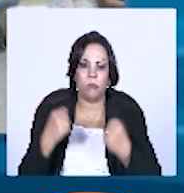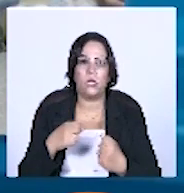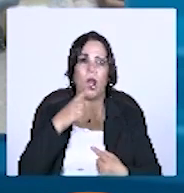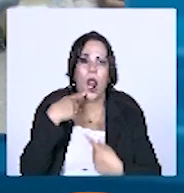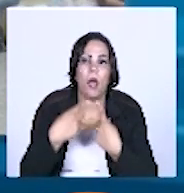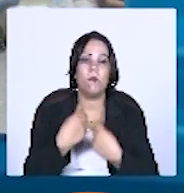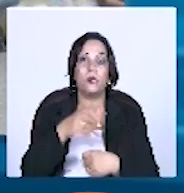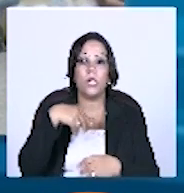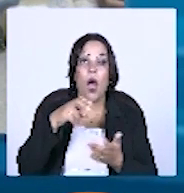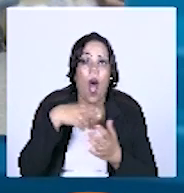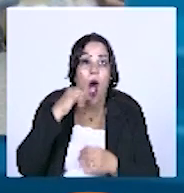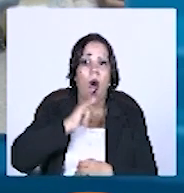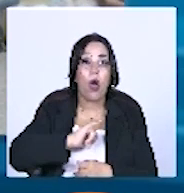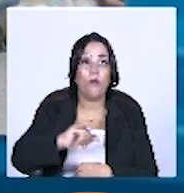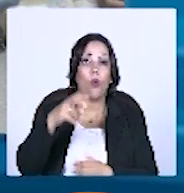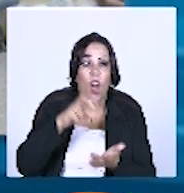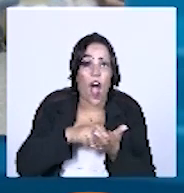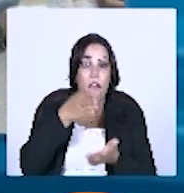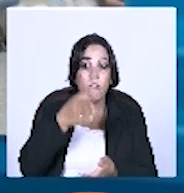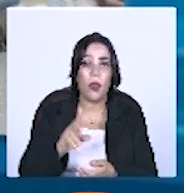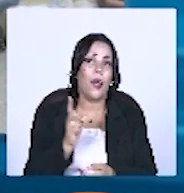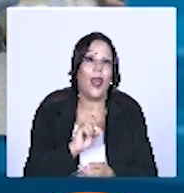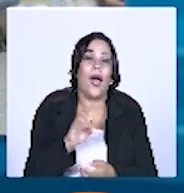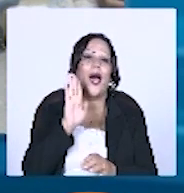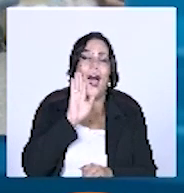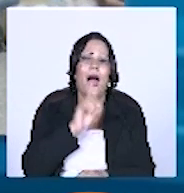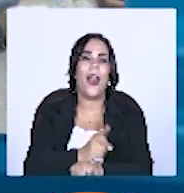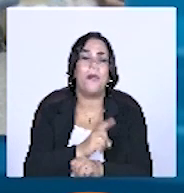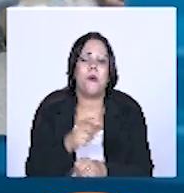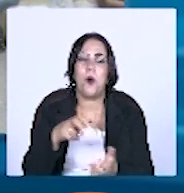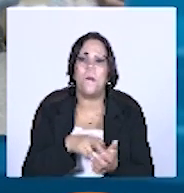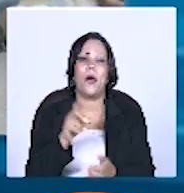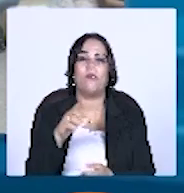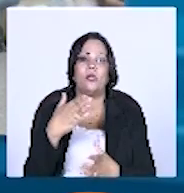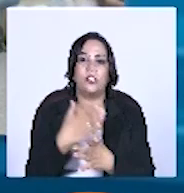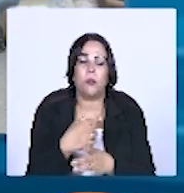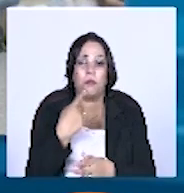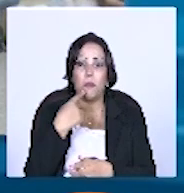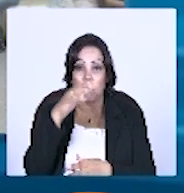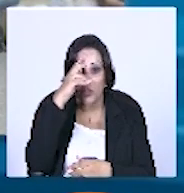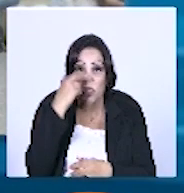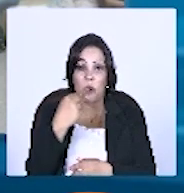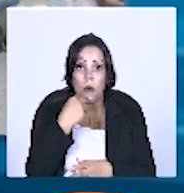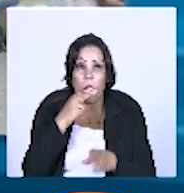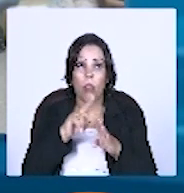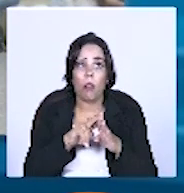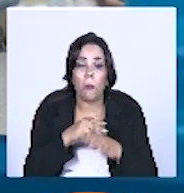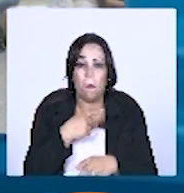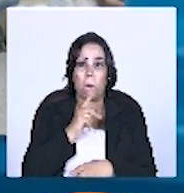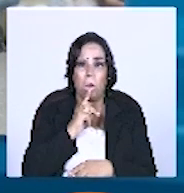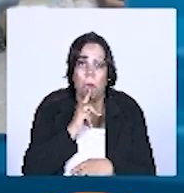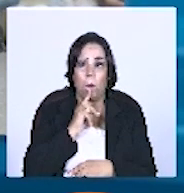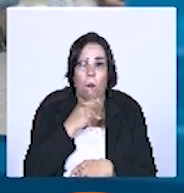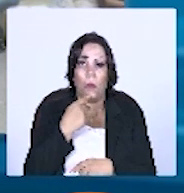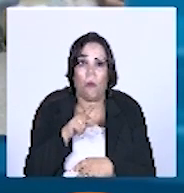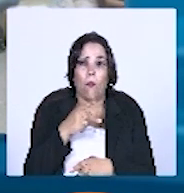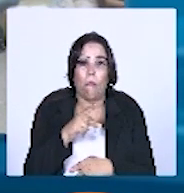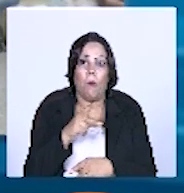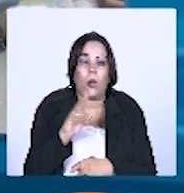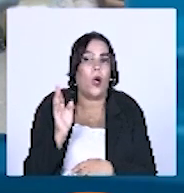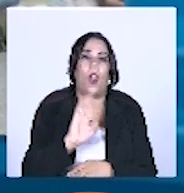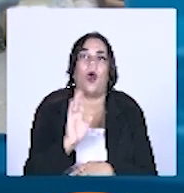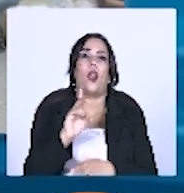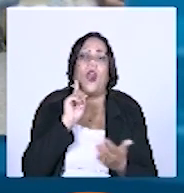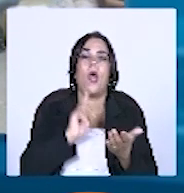ثقافه الخوف واللي ده اللي بيوصلهم لا احيانا للاستسلام والخضوع لا احنا مش عايزين كده احنا عايزينهم